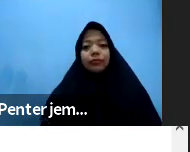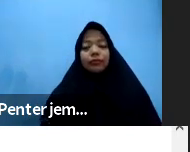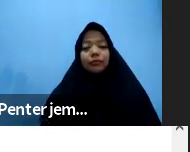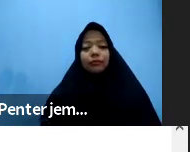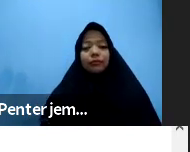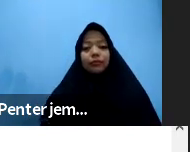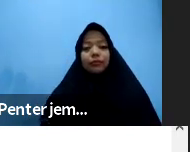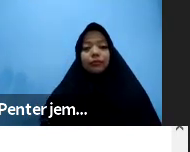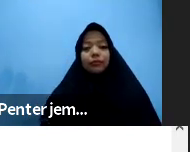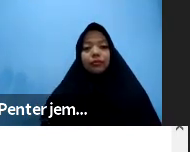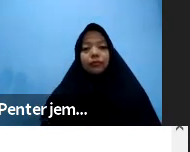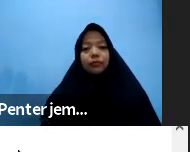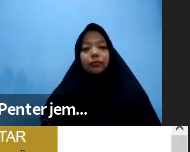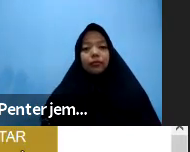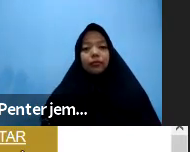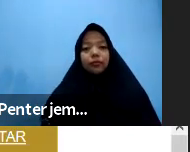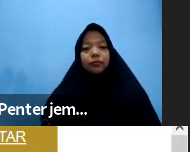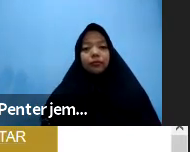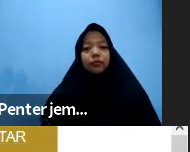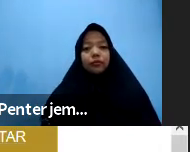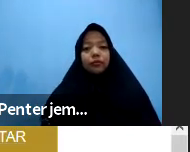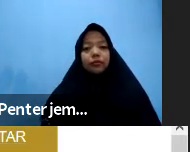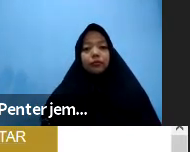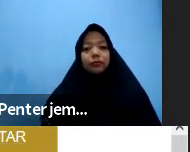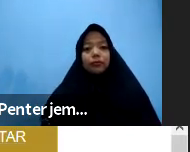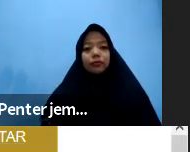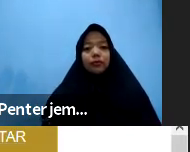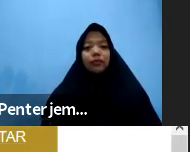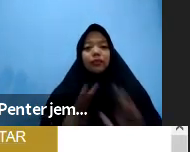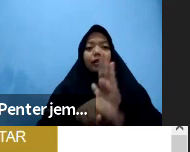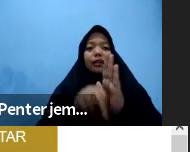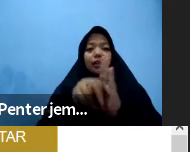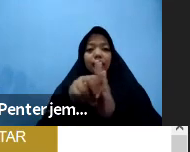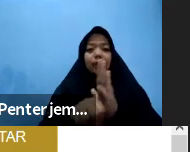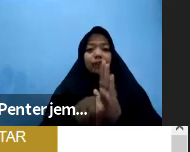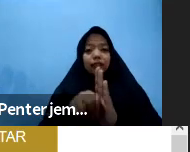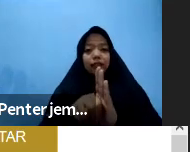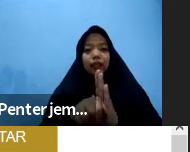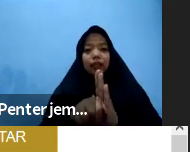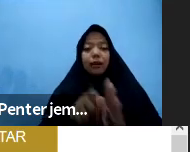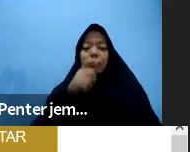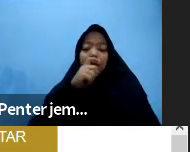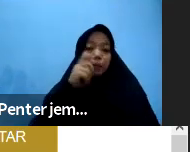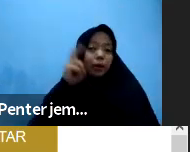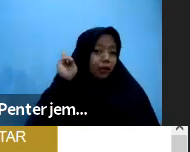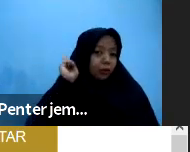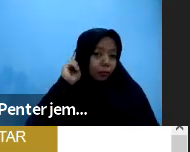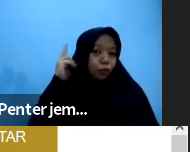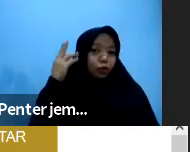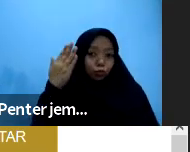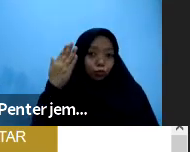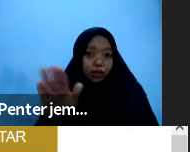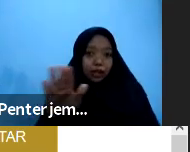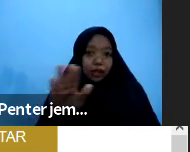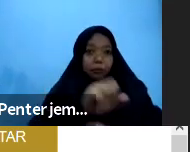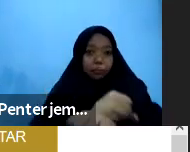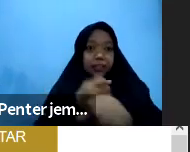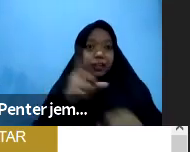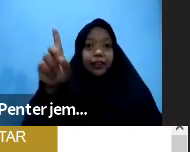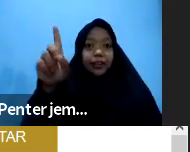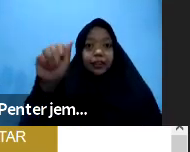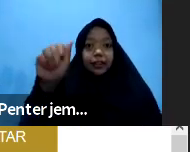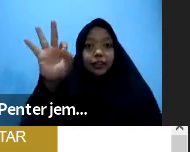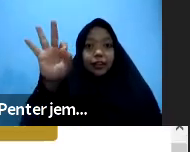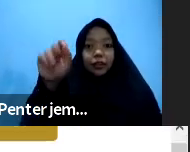lihat lagi di sini nanti ketika Bapak Ibu sudah bisa terdaftar Bapak Ibu